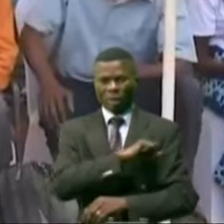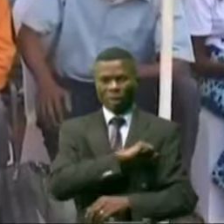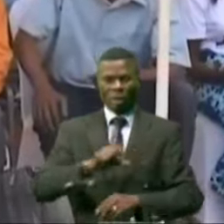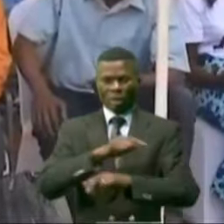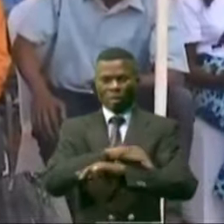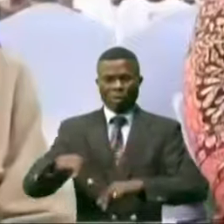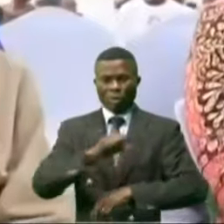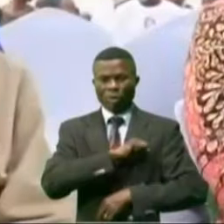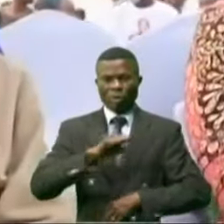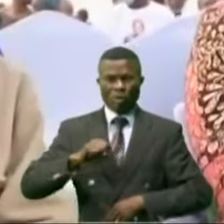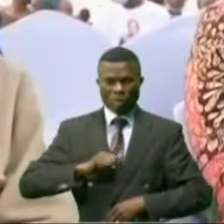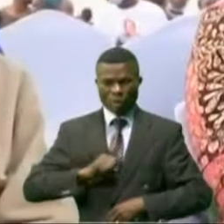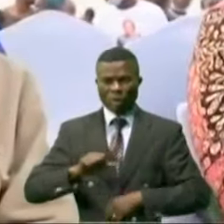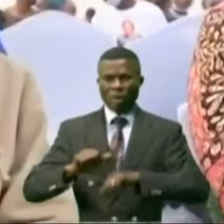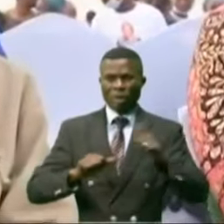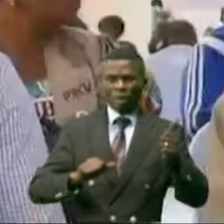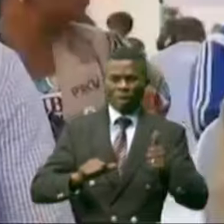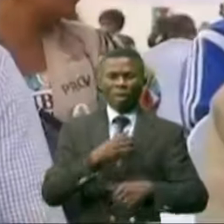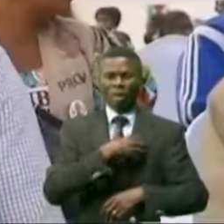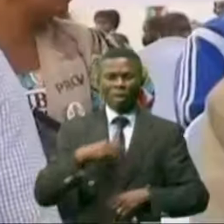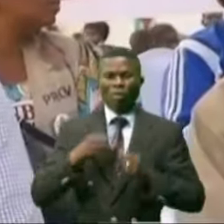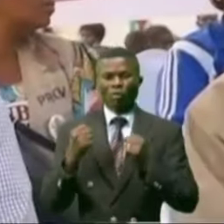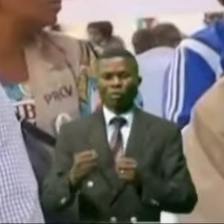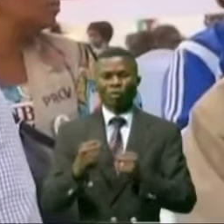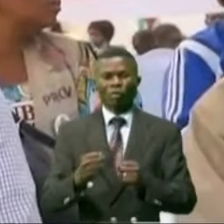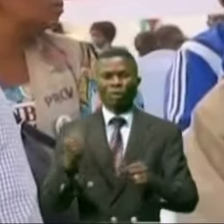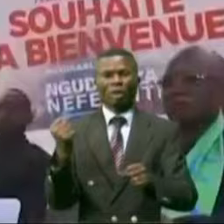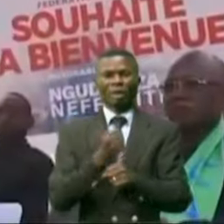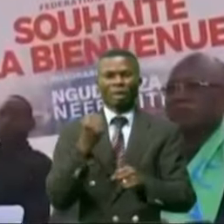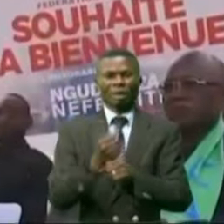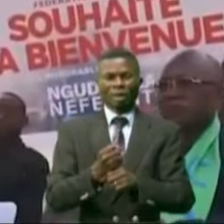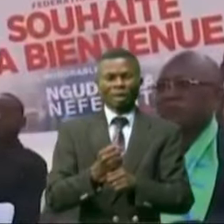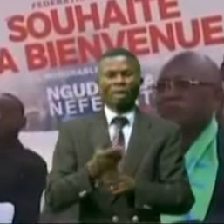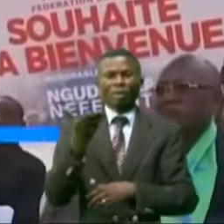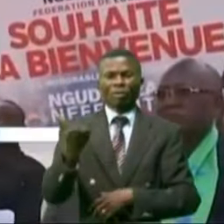institution. Elle est du reste l'unique femme qui siège au perchoir.